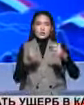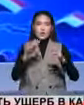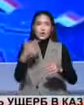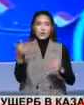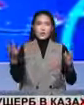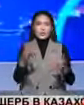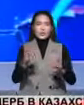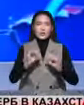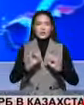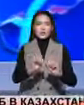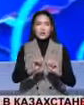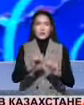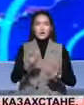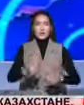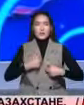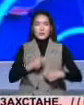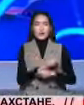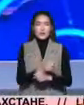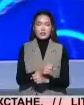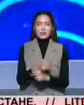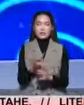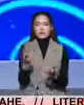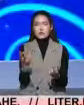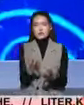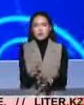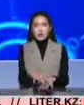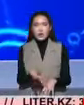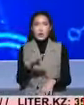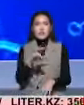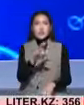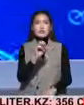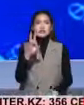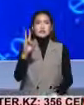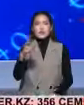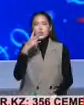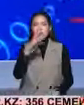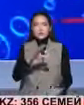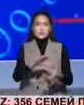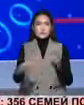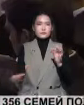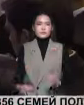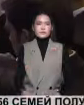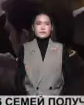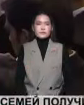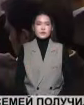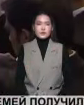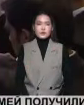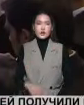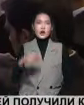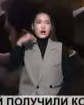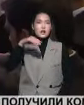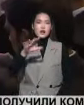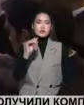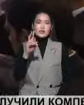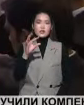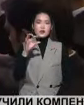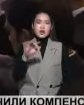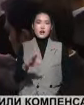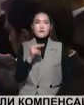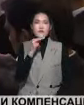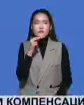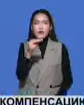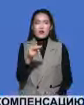нужно предотвращать, а не пытаться прекратить. Дильнас Насекенова продолжит тему. Касым-Жомарт Токаев обратил